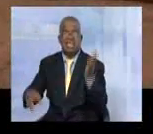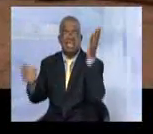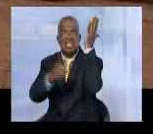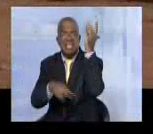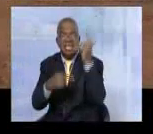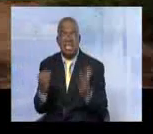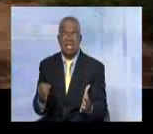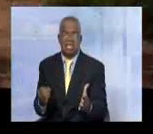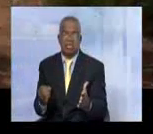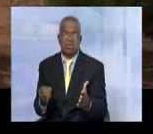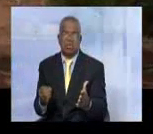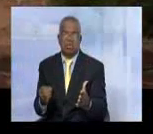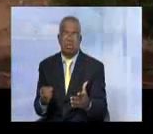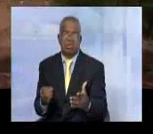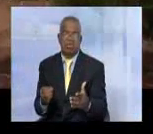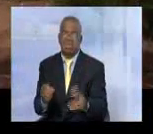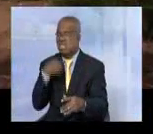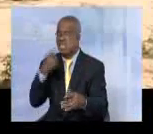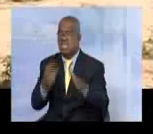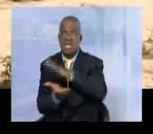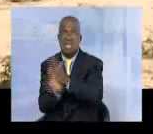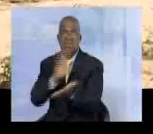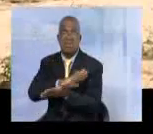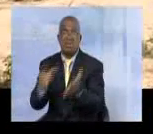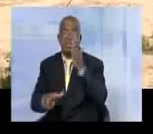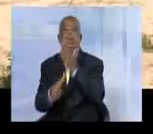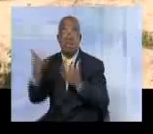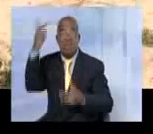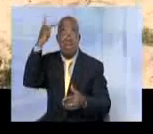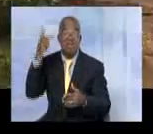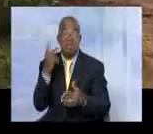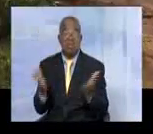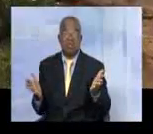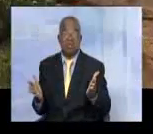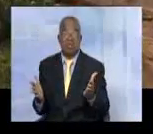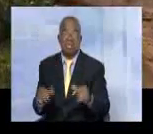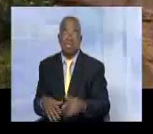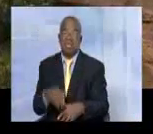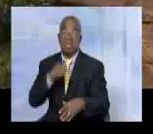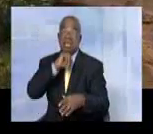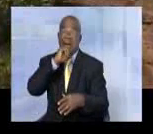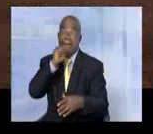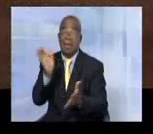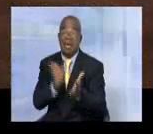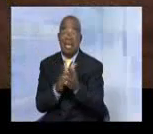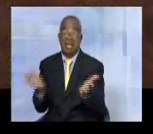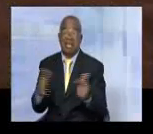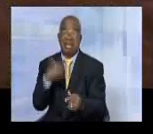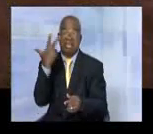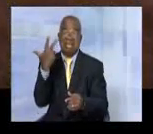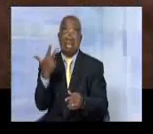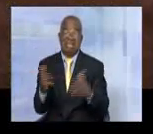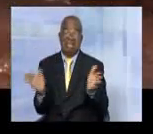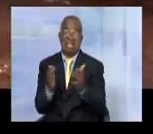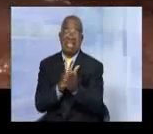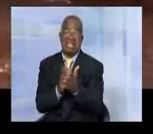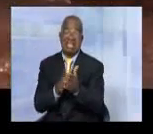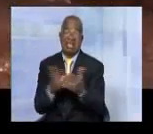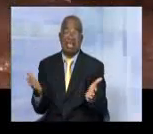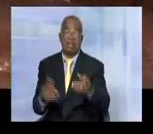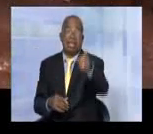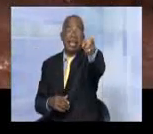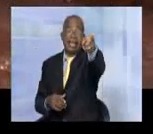2 bénéficient chacune d'une école primaire de 3 classes. Les enfants des autres villages ne savent où aller pour